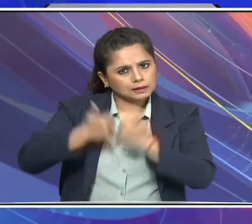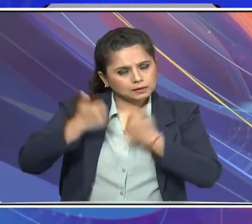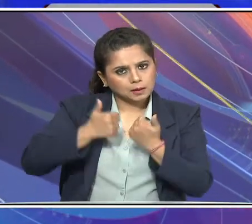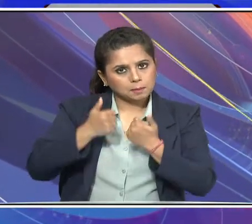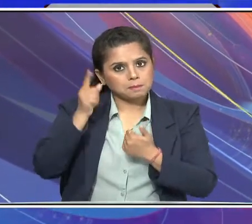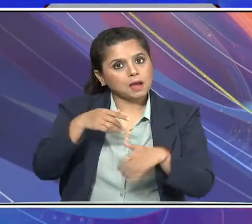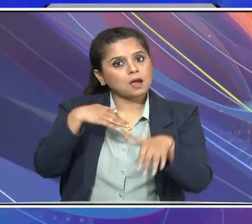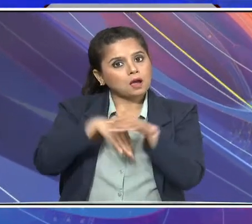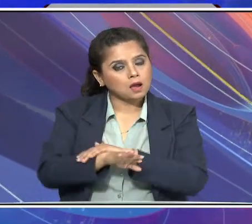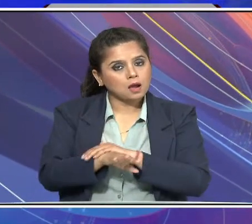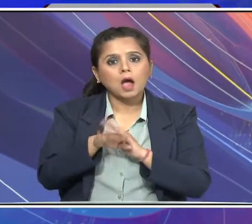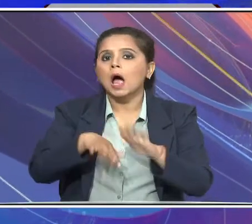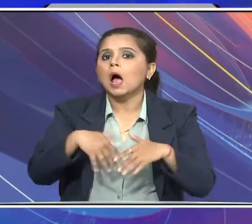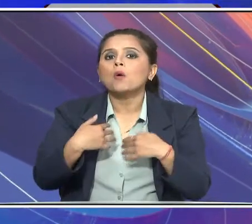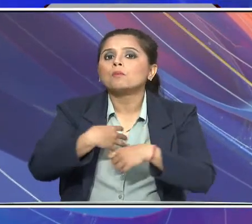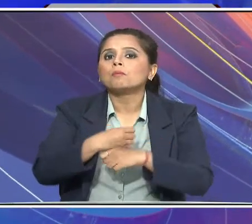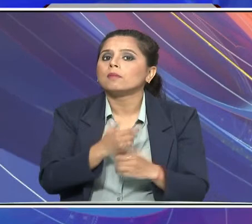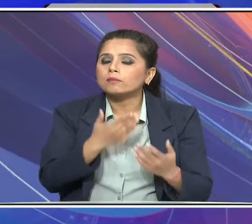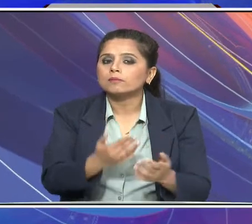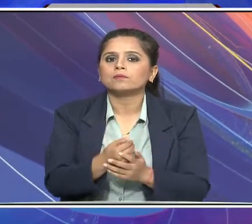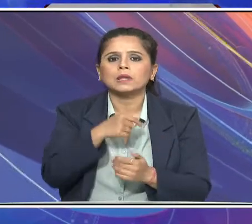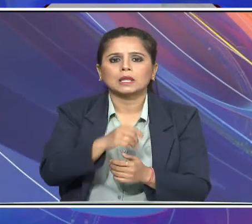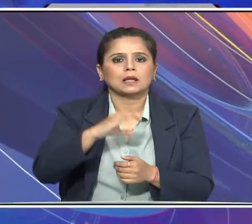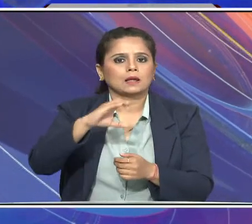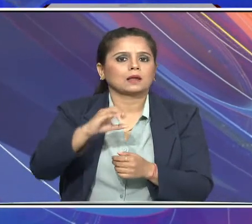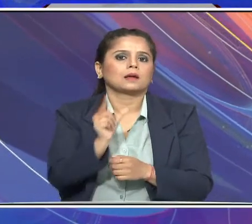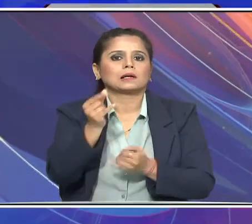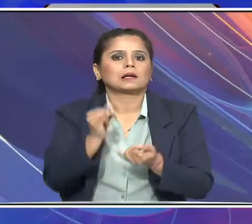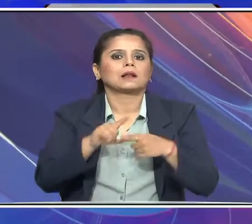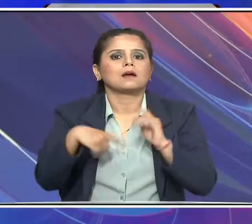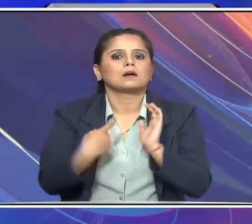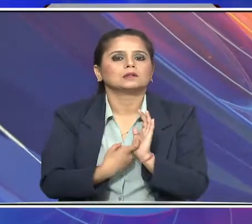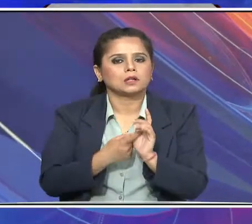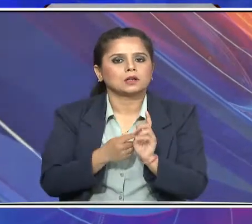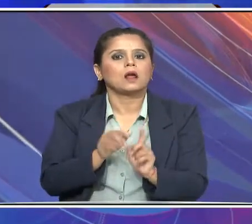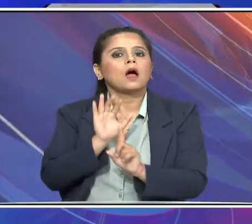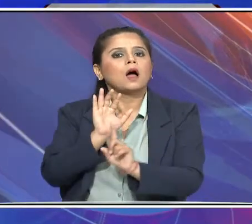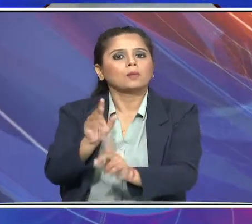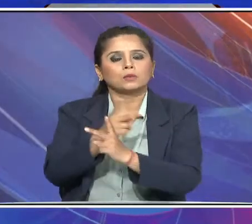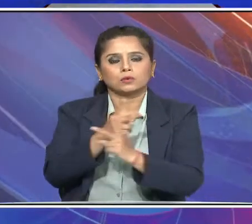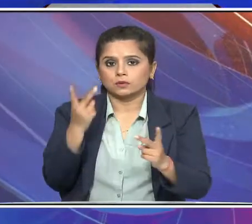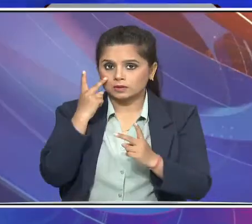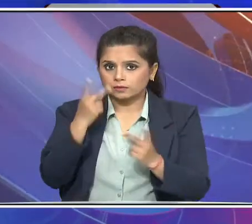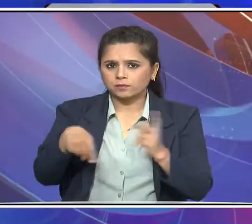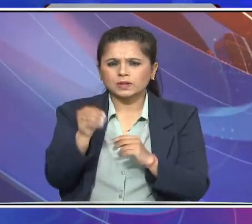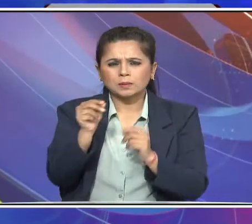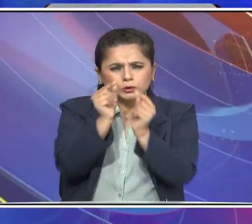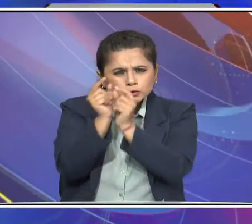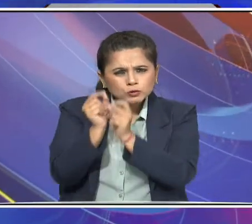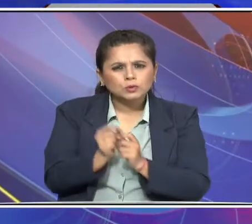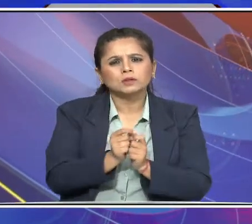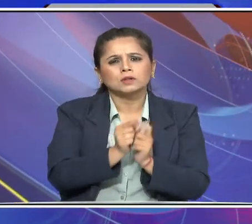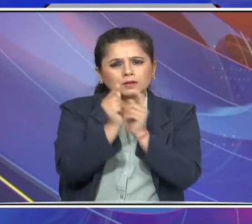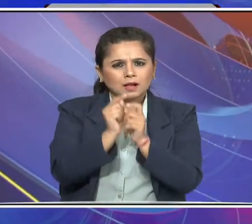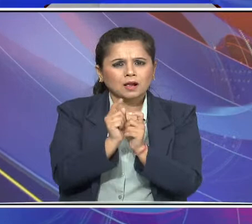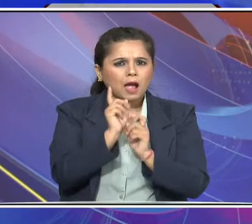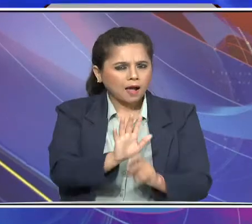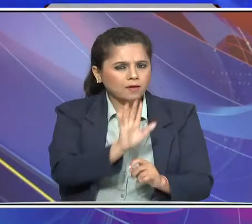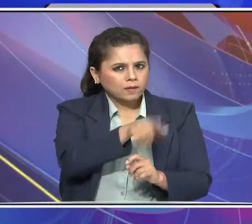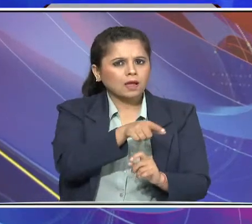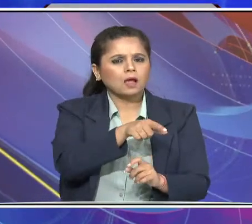बने उसके लिए क्लस्टर अप्रोच से मेडिकल डिवाइस क्लस्टर छोटे-छोटे इंडस्ट्रीज हो